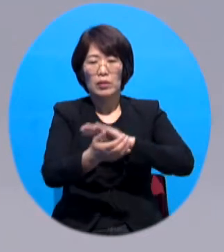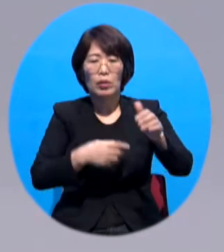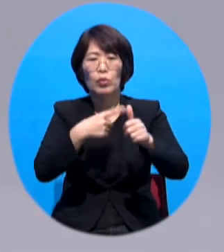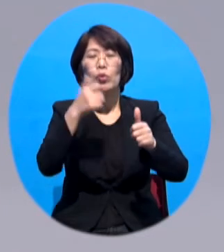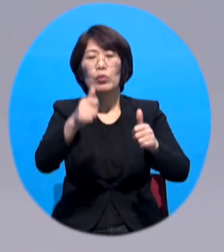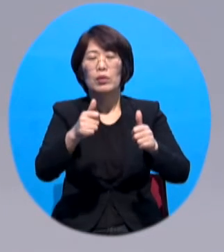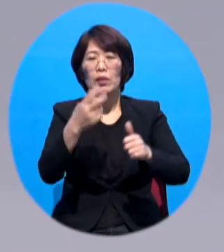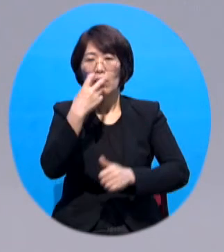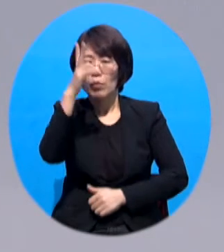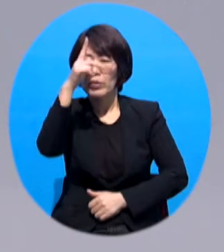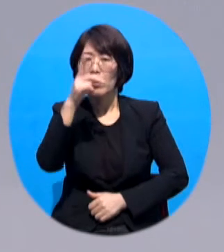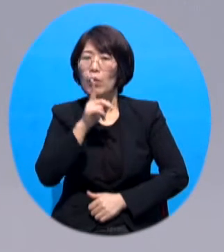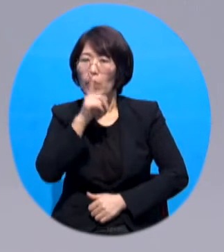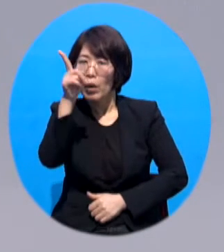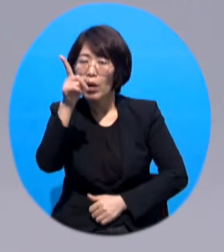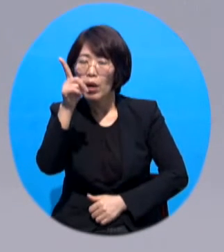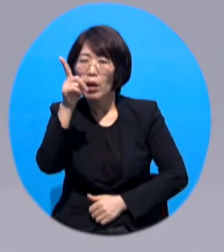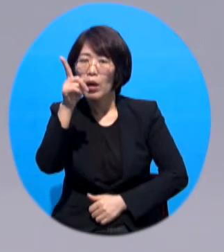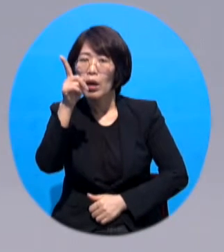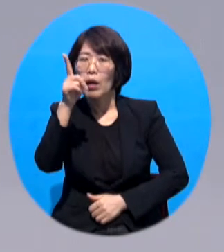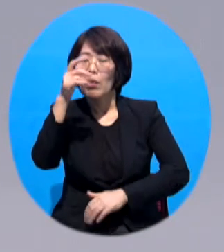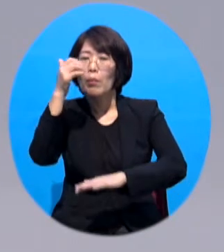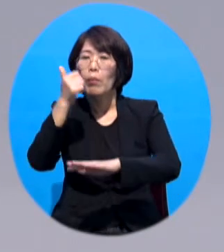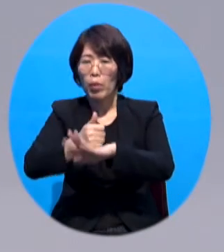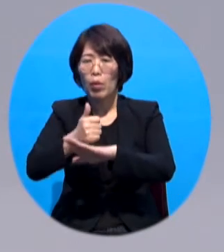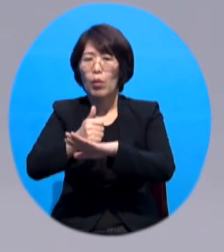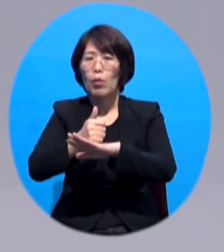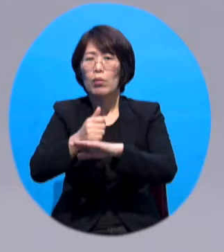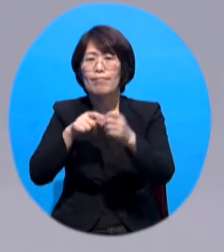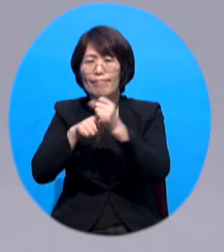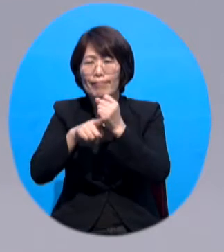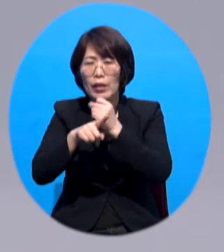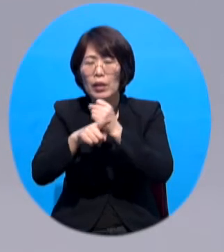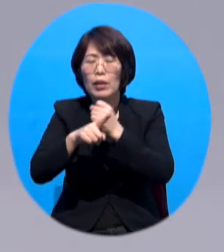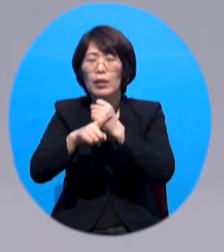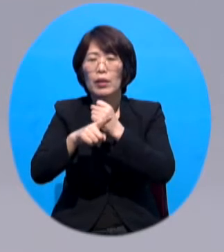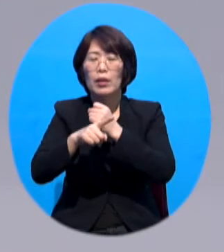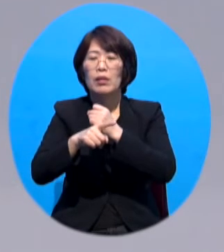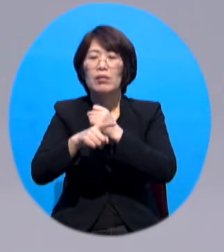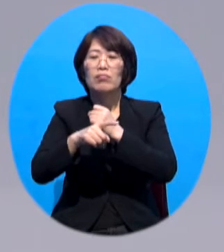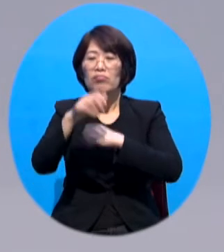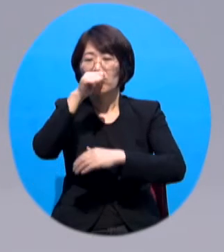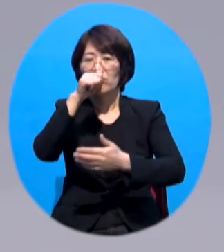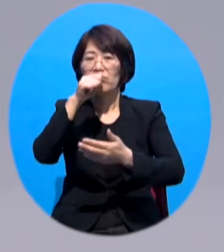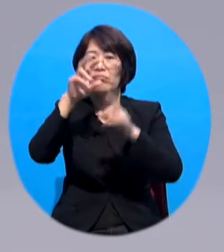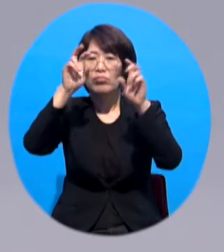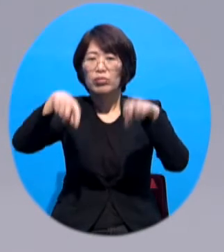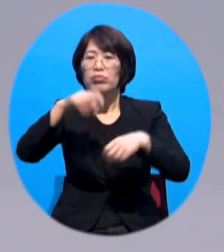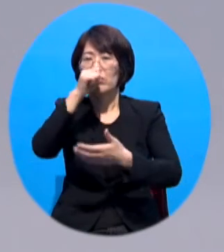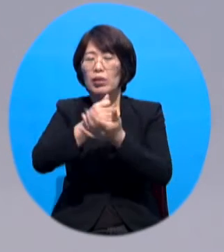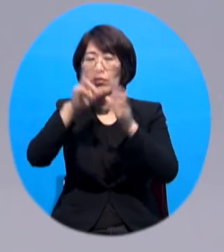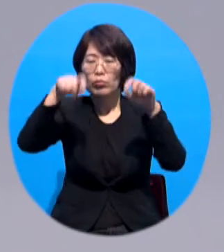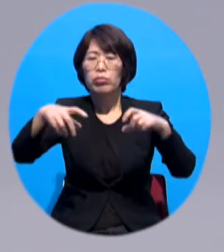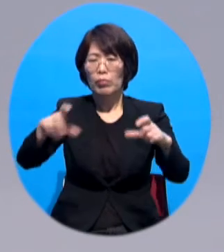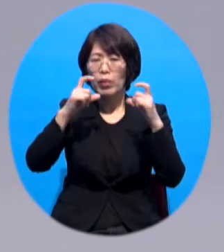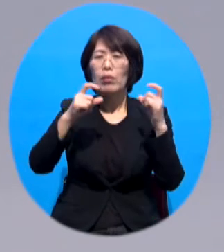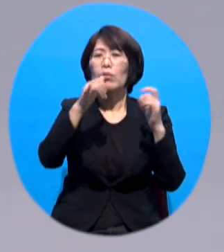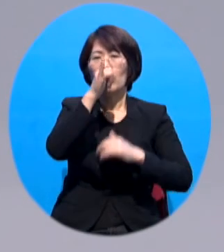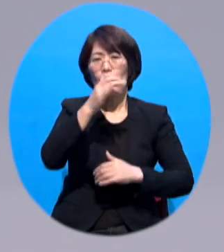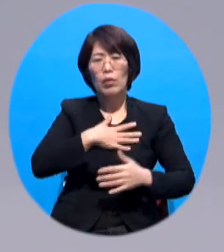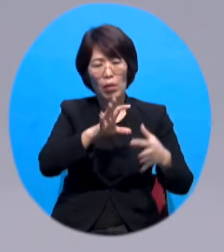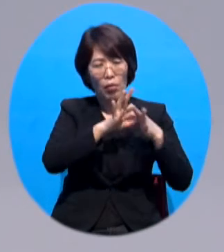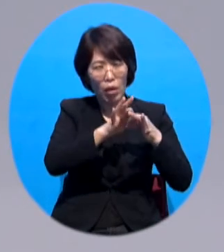문제를 검찰에 고발해 가지고 수사를 했지만 아무 연관성이 없이 태어났으며 제가 그 관련 된다는 것이 조금이라도